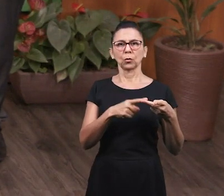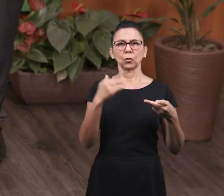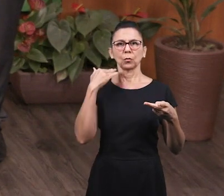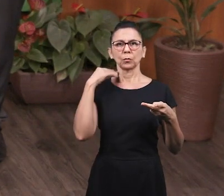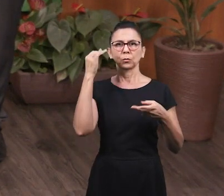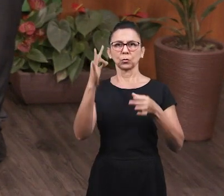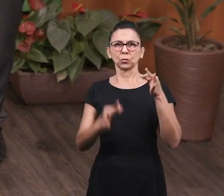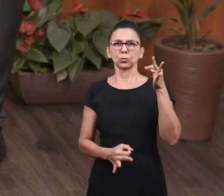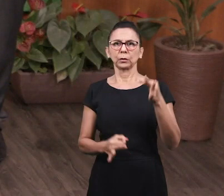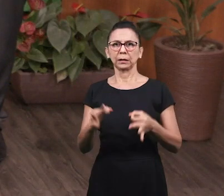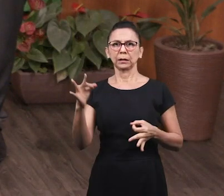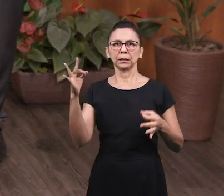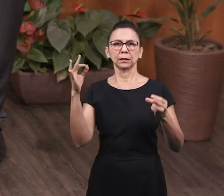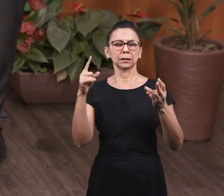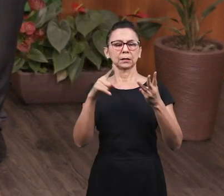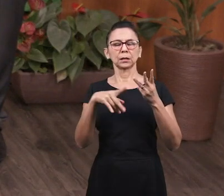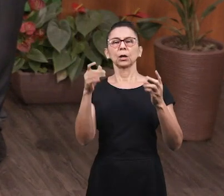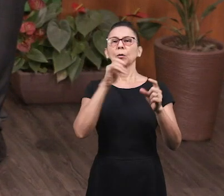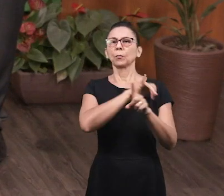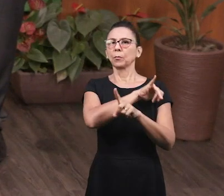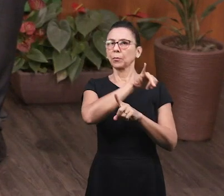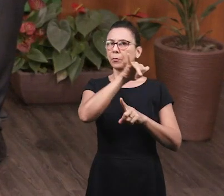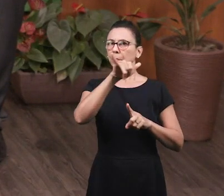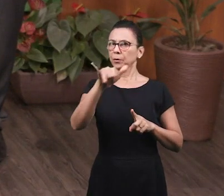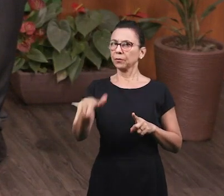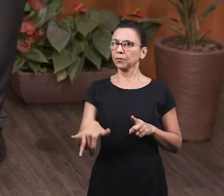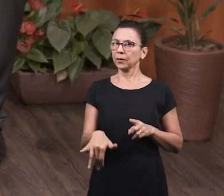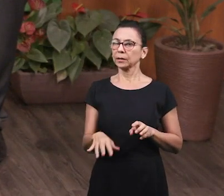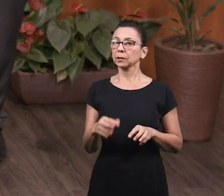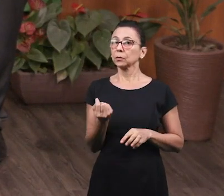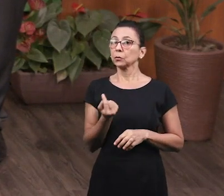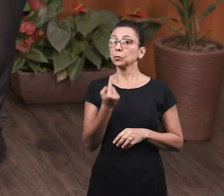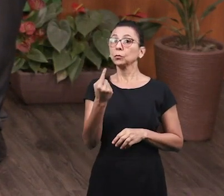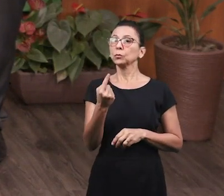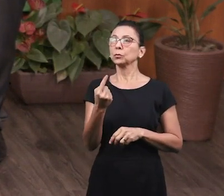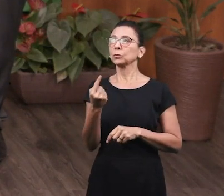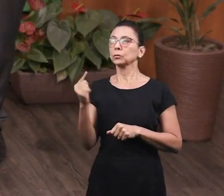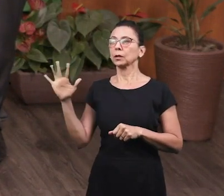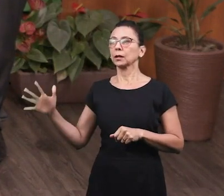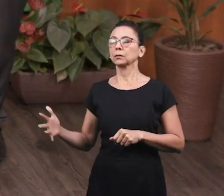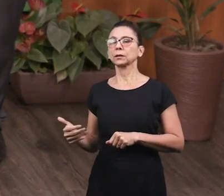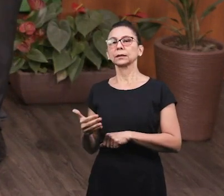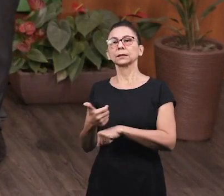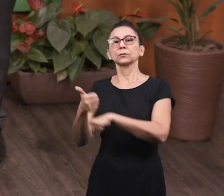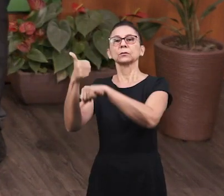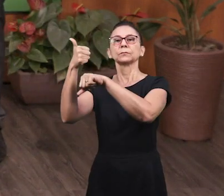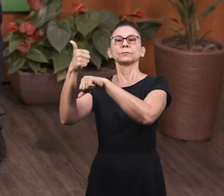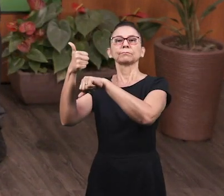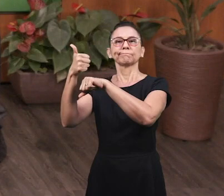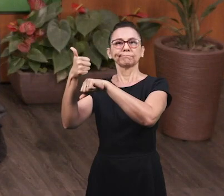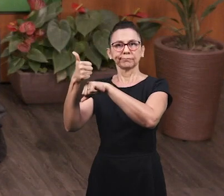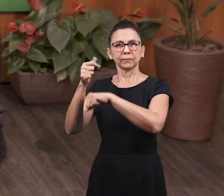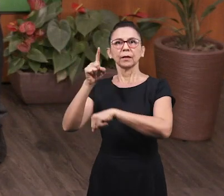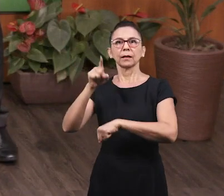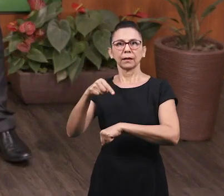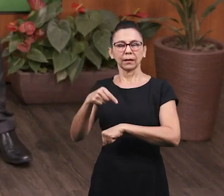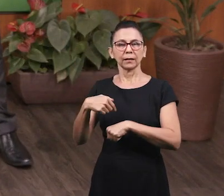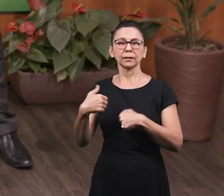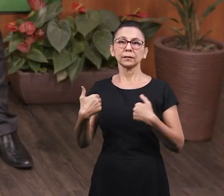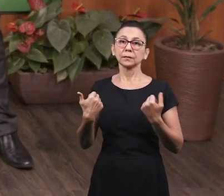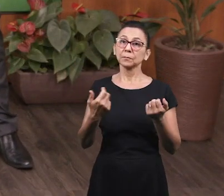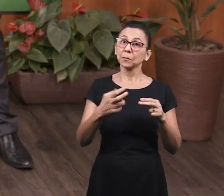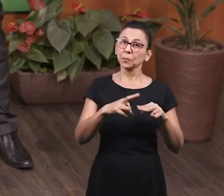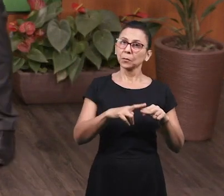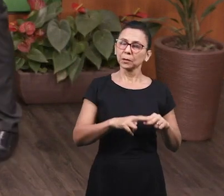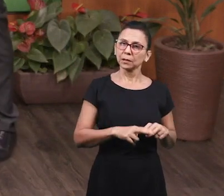prophète, et c'est lui qui est le seul digne de recevoir l'adoration. Il est vrai, et c'est pour cela